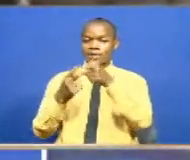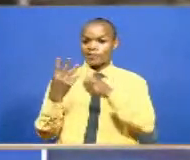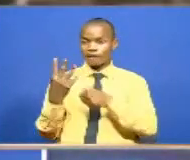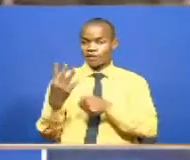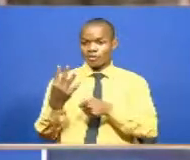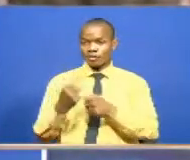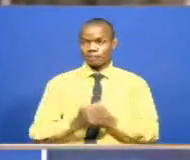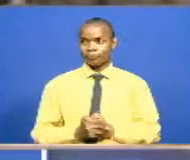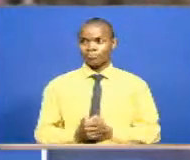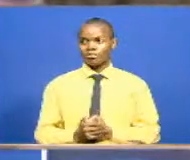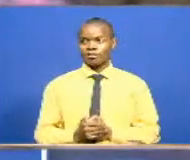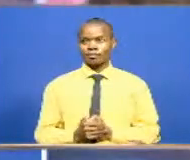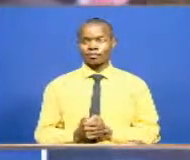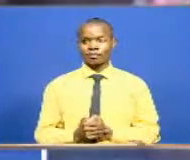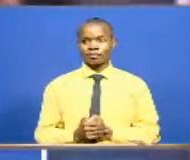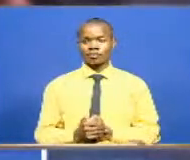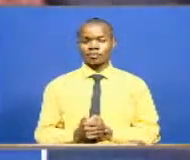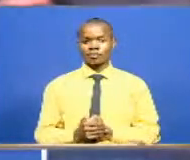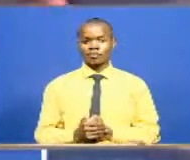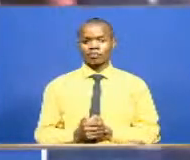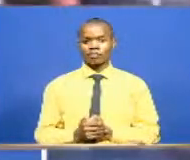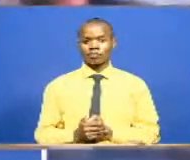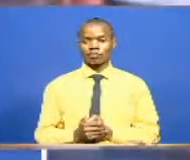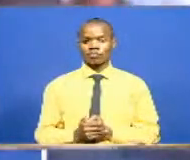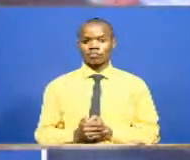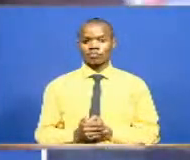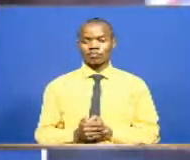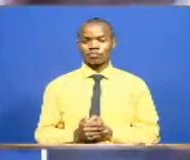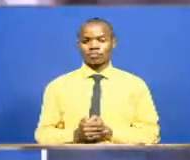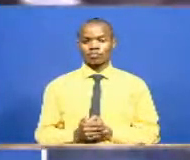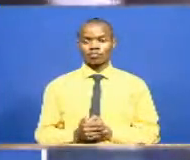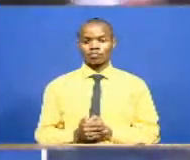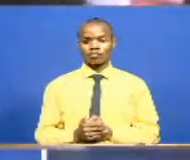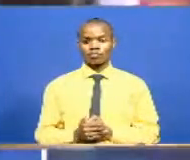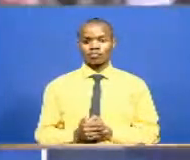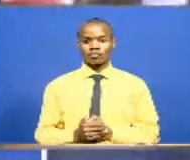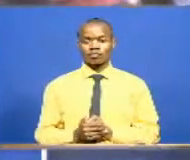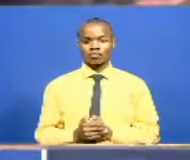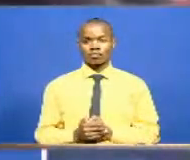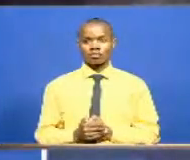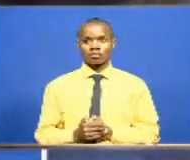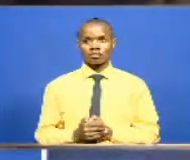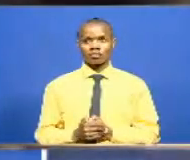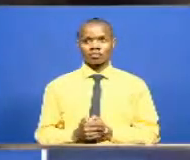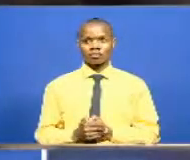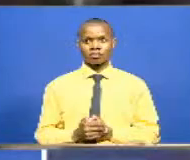174. Achola Simon, nikipote Darubini ya Channel 1 kutoka kaunti ya Kisumu.